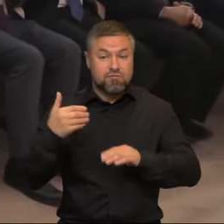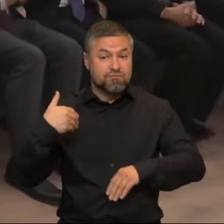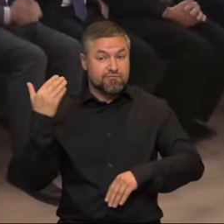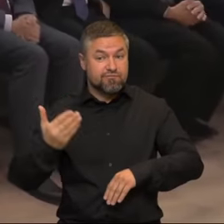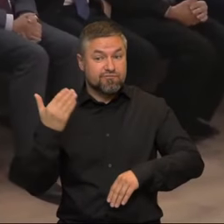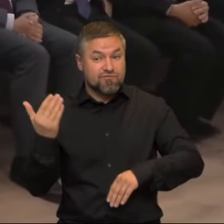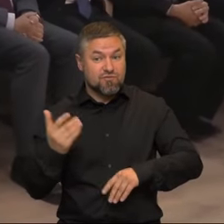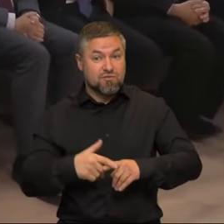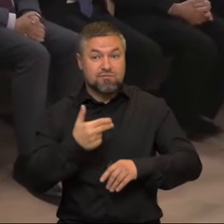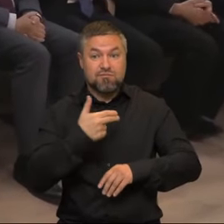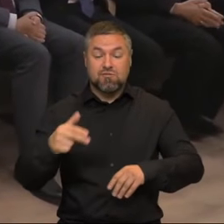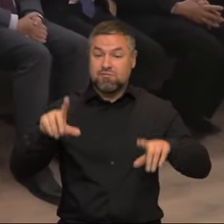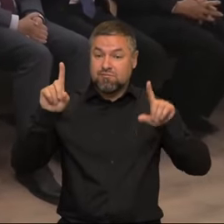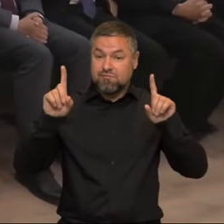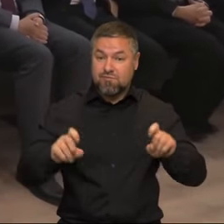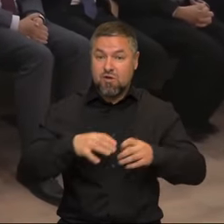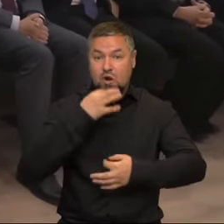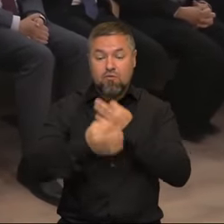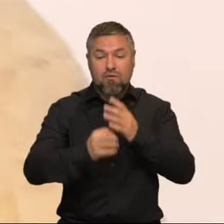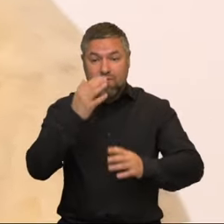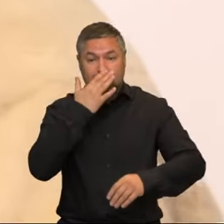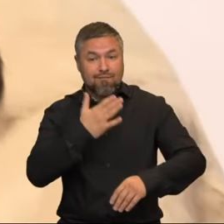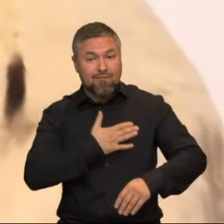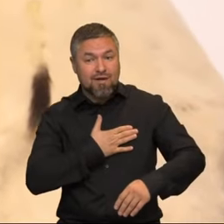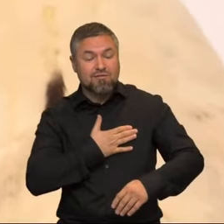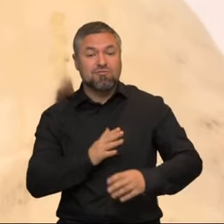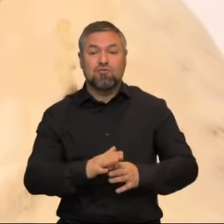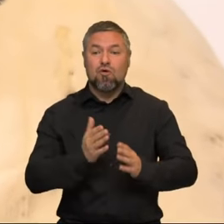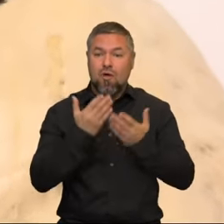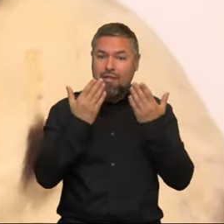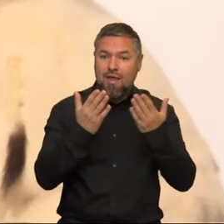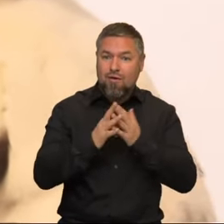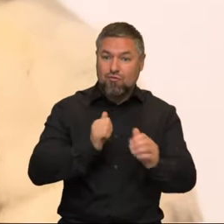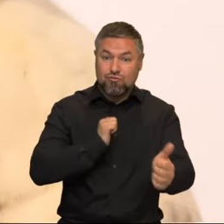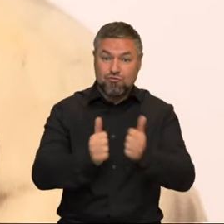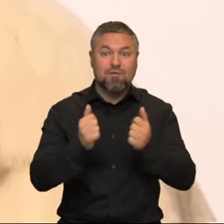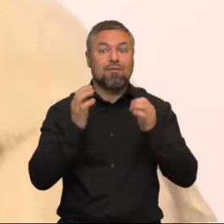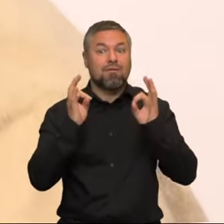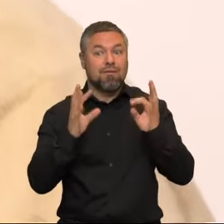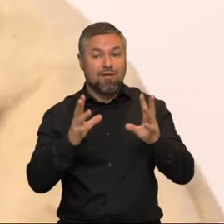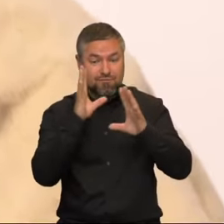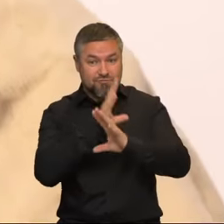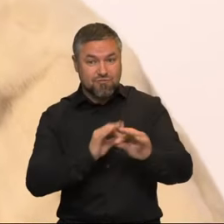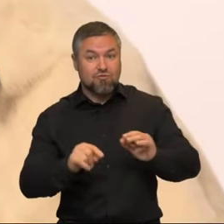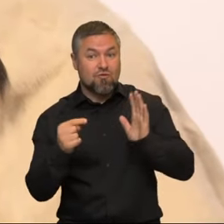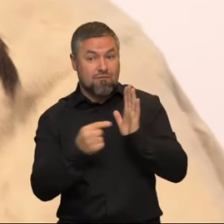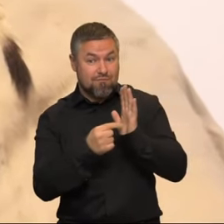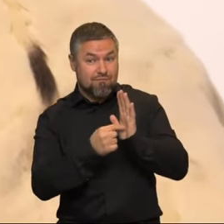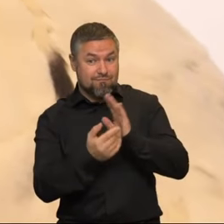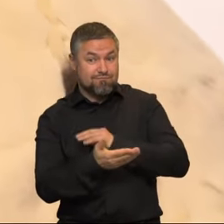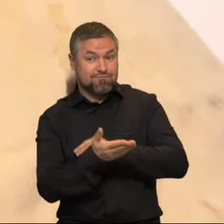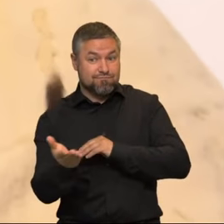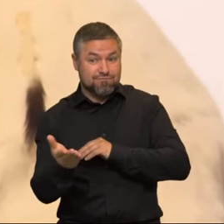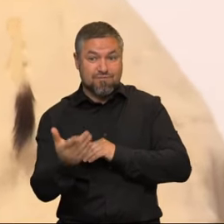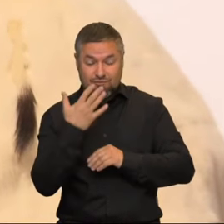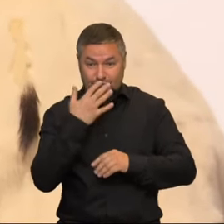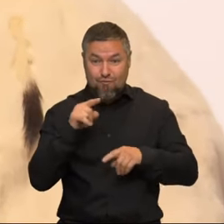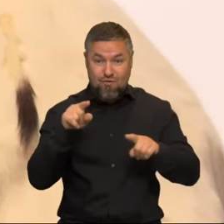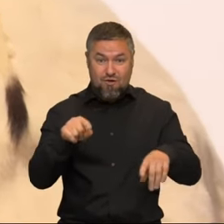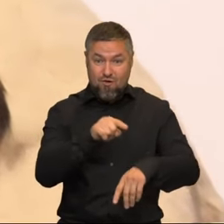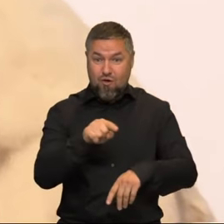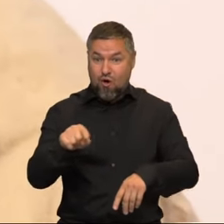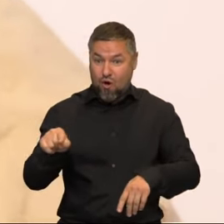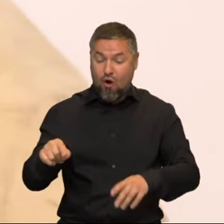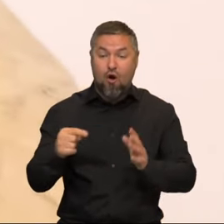wykład inauguracyjny oraz opowiedzą o swojej pasji do nauki i sportu. Tak, szanowni państwo, to ci, palcem pokazuję,